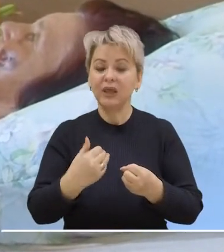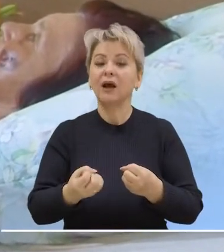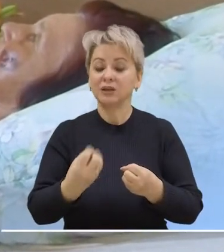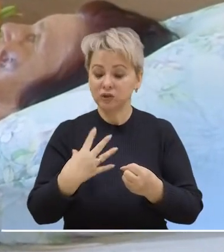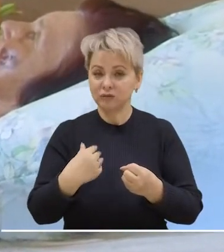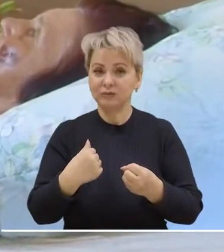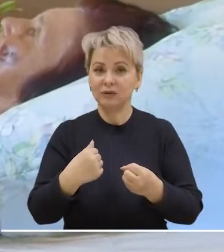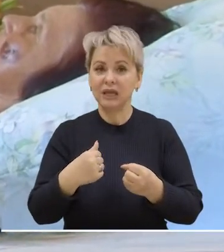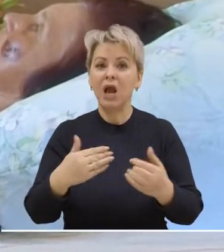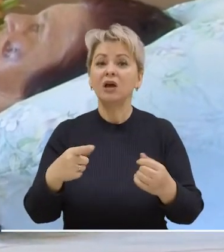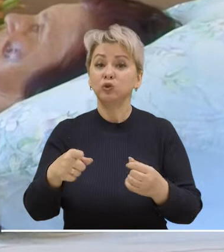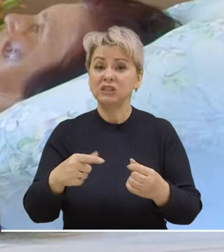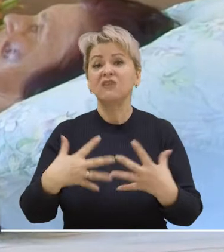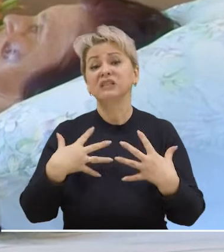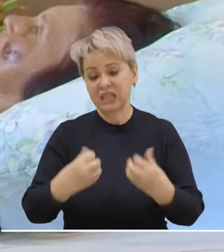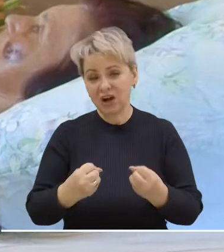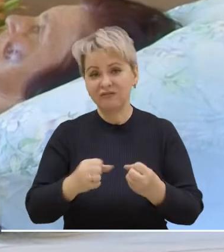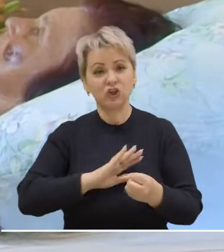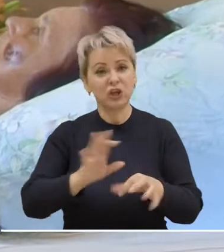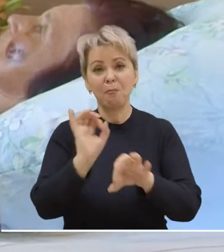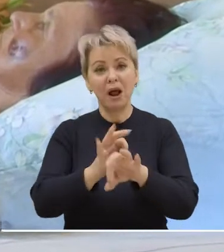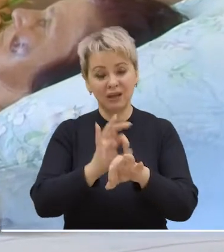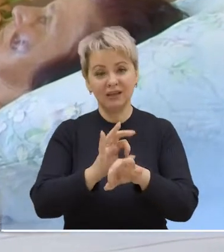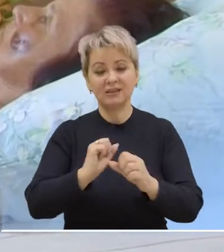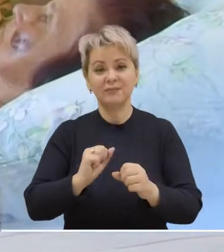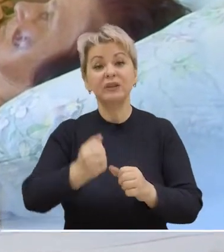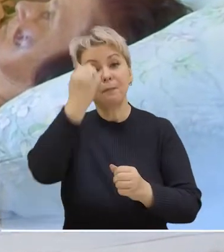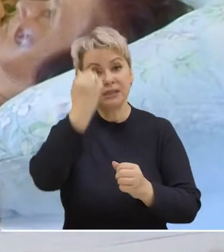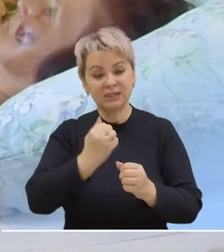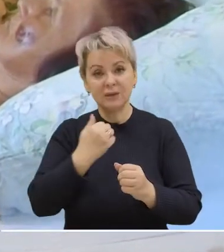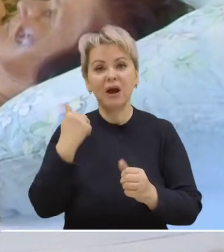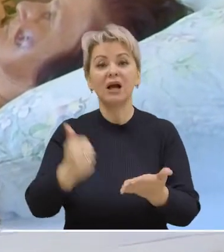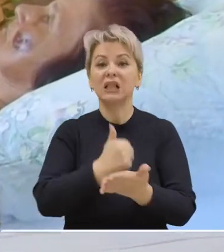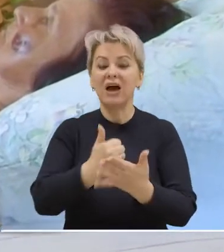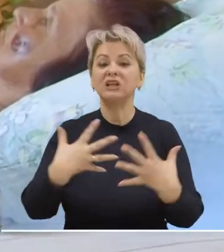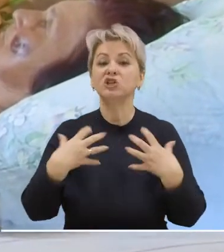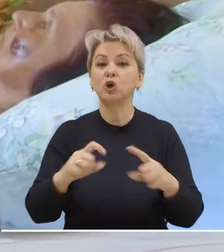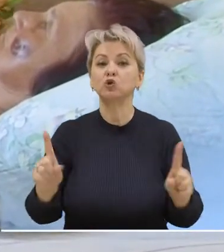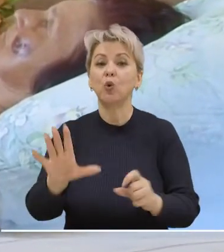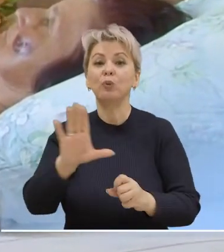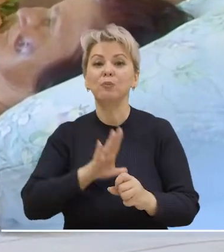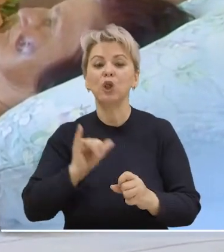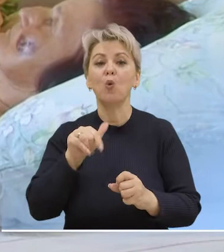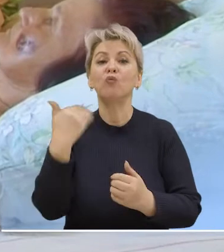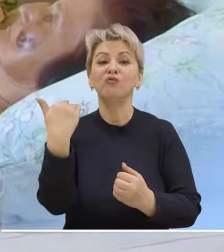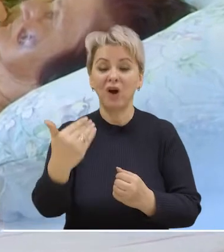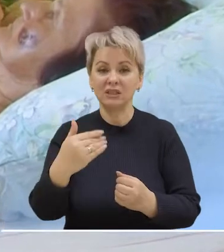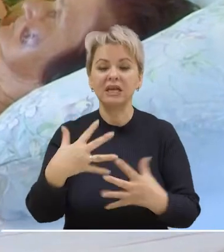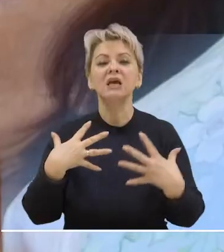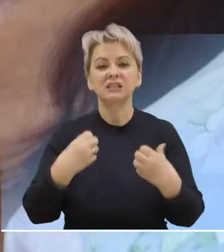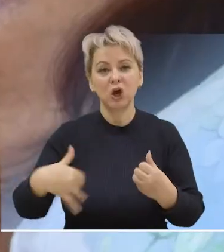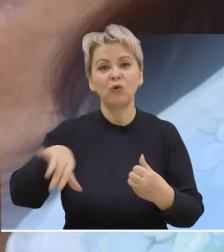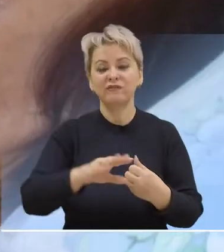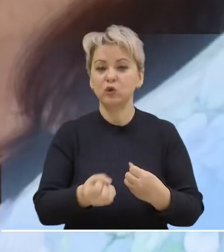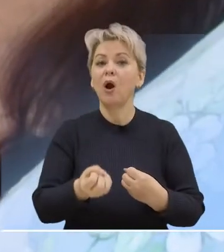Хорошо? Угу. Поправляйтесь, не болейте. Угу. Спасибо. Главное здоровье, чтобы было у вас со здоровьем